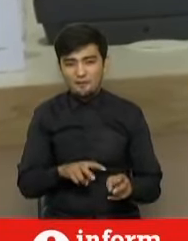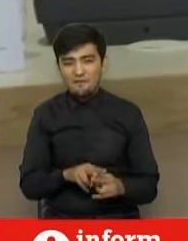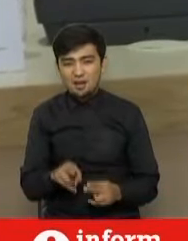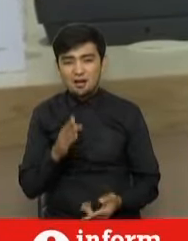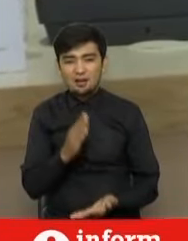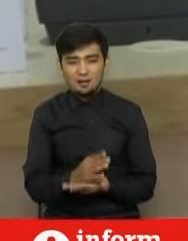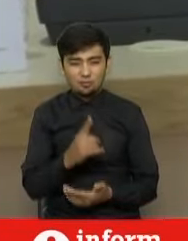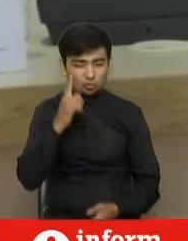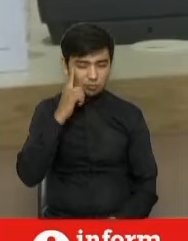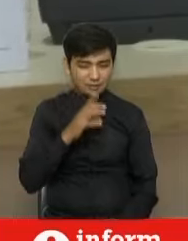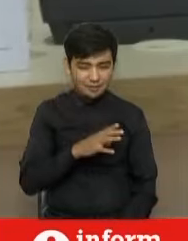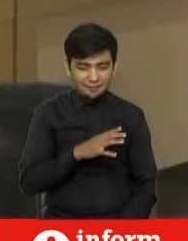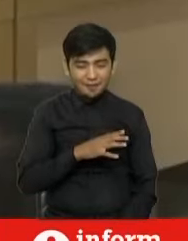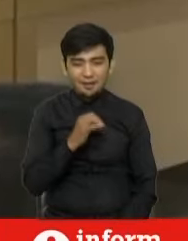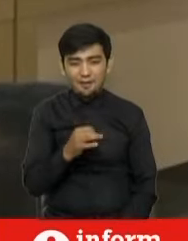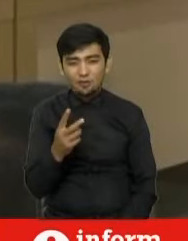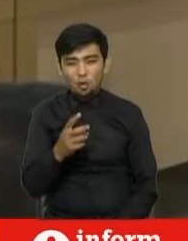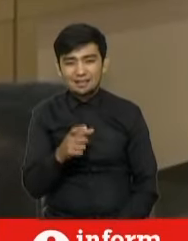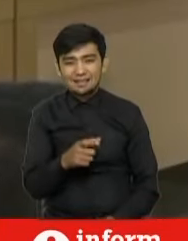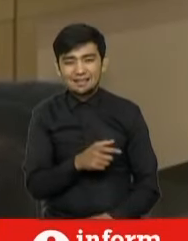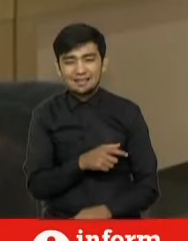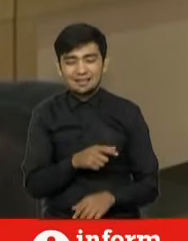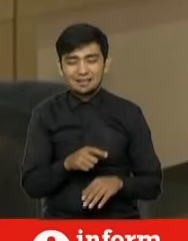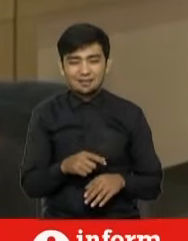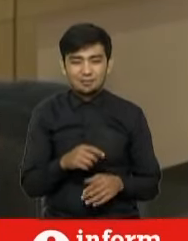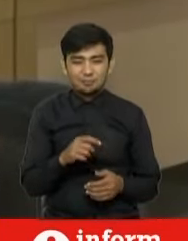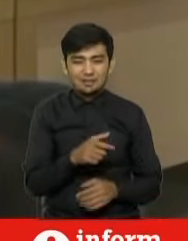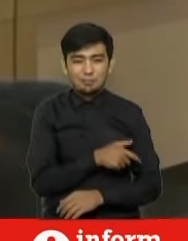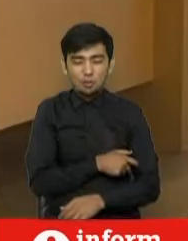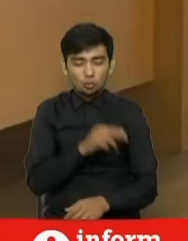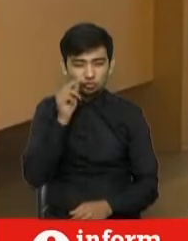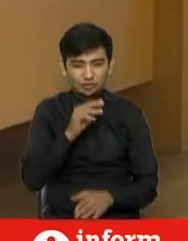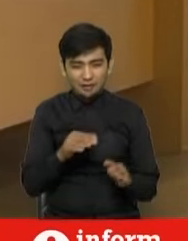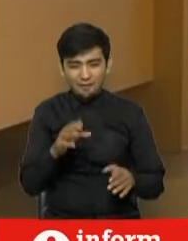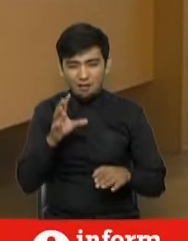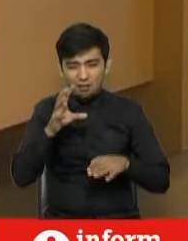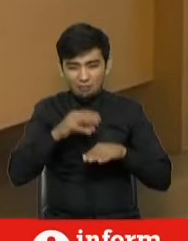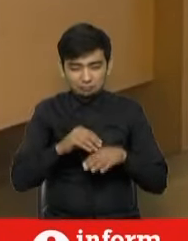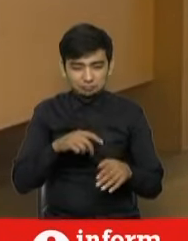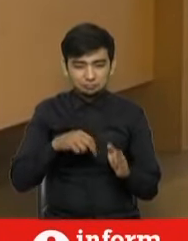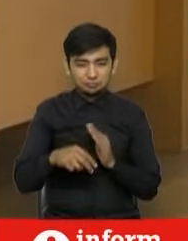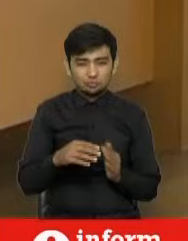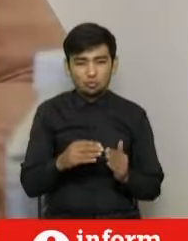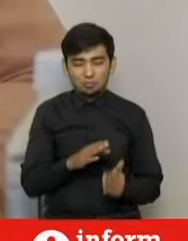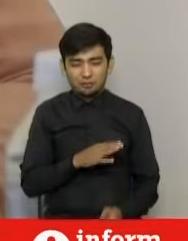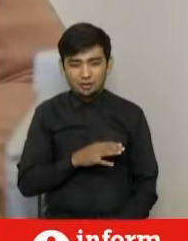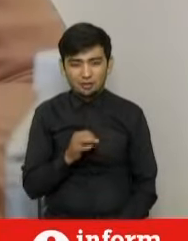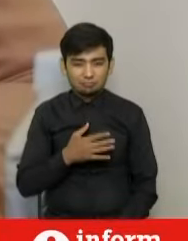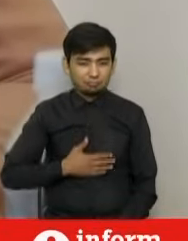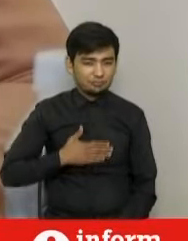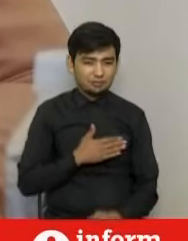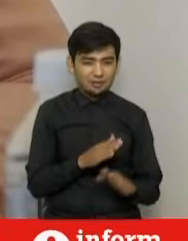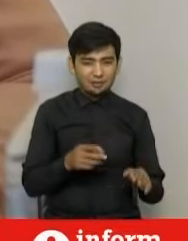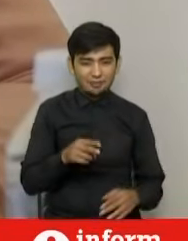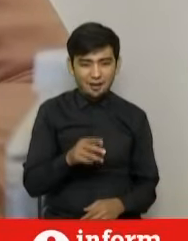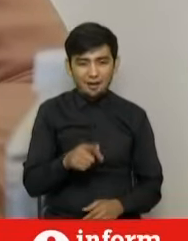жатыр деп санайды. Яғни 2-ші ауысымда оқитын оқушылар қараңғыда қайтуға мәжбүр болады. Сәйкесінше балалар үшін алаңдайды. Ал отырыс